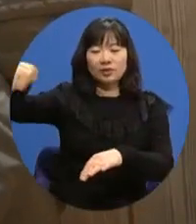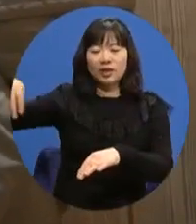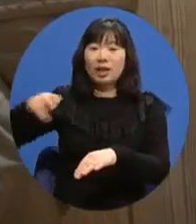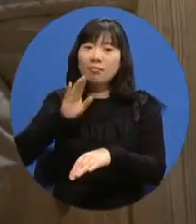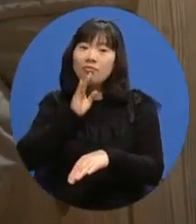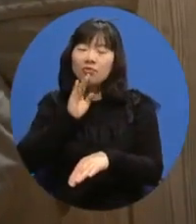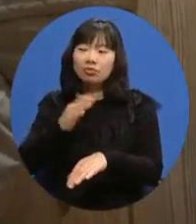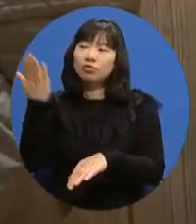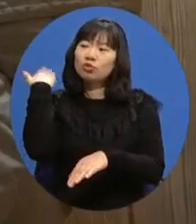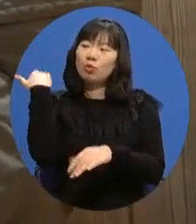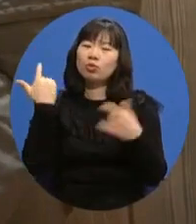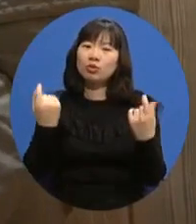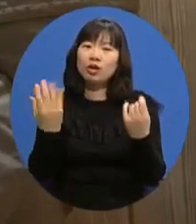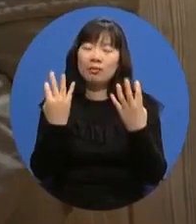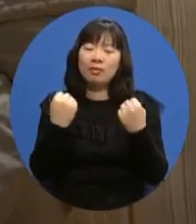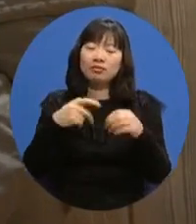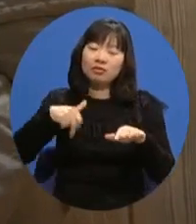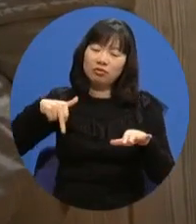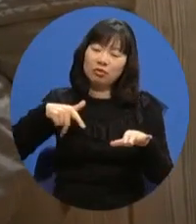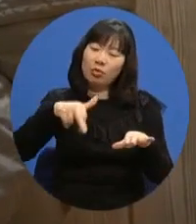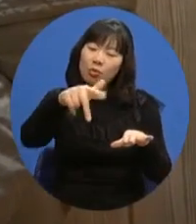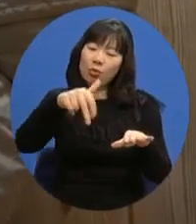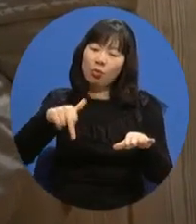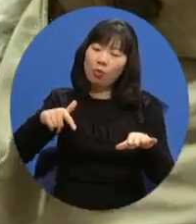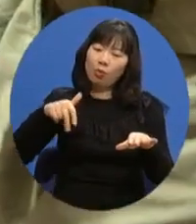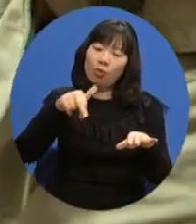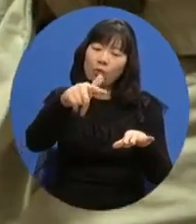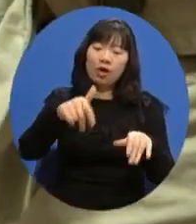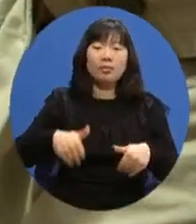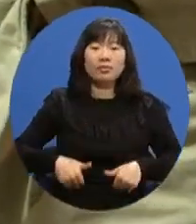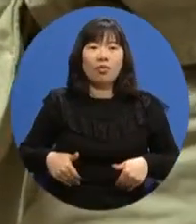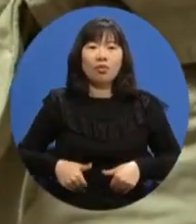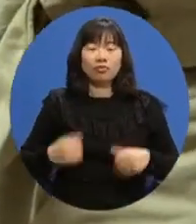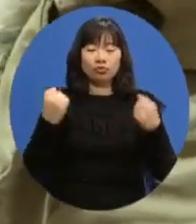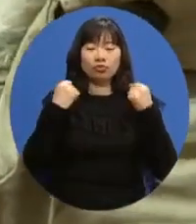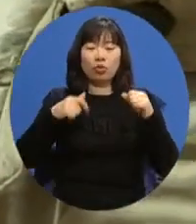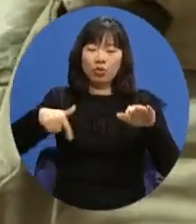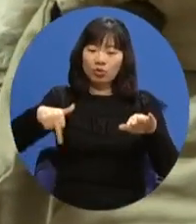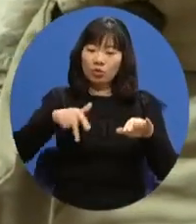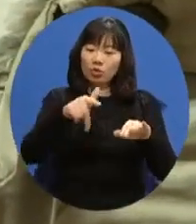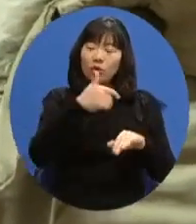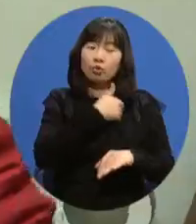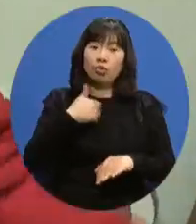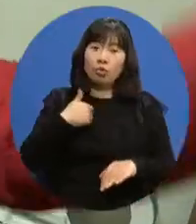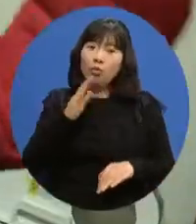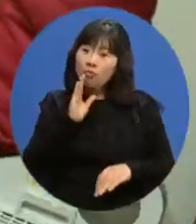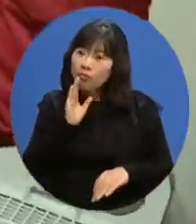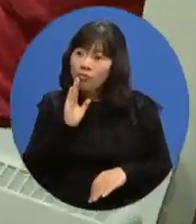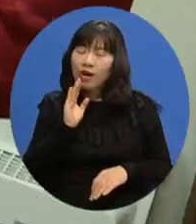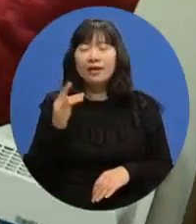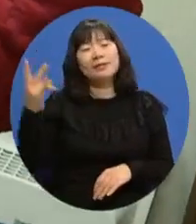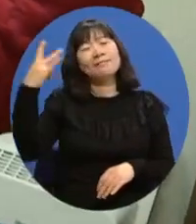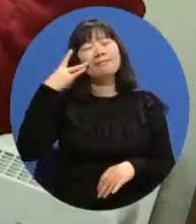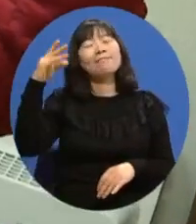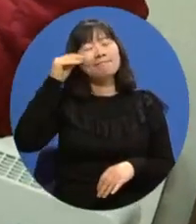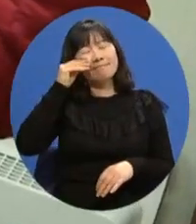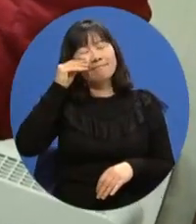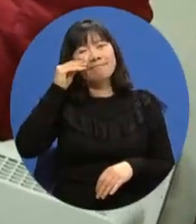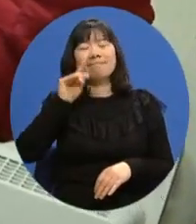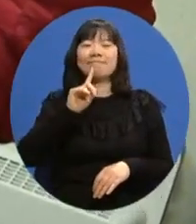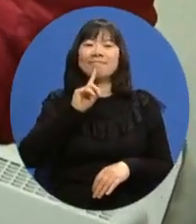돌아다니려면 우리 그때처럼 많이 많이 걸어 다녀야 돼. 씩씩하게 걸을 수 있어요? 네! 준비!